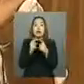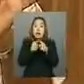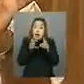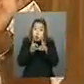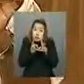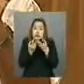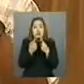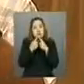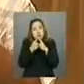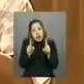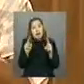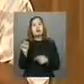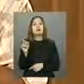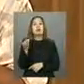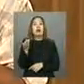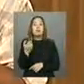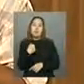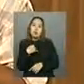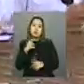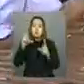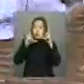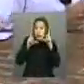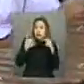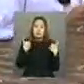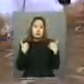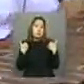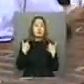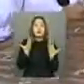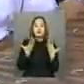บที่ใช้หน้าตาอย่างนี้เป็นไงท่าทางมันเป็นยังไงนะฮะ